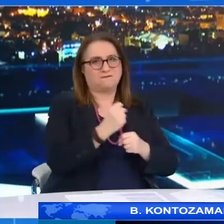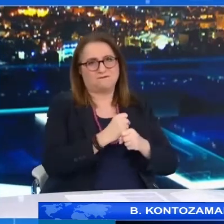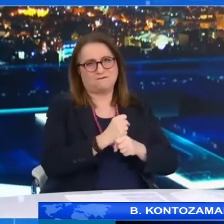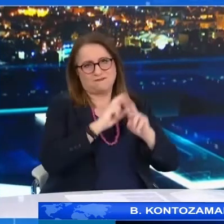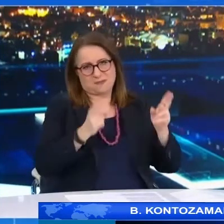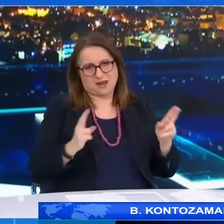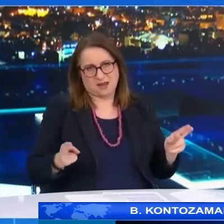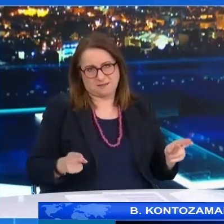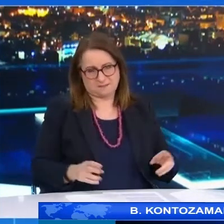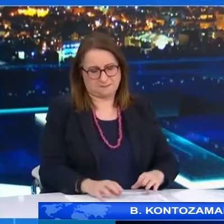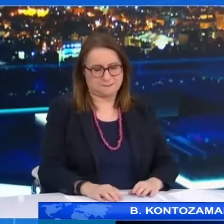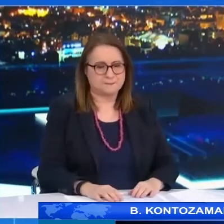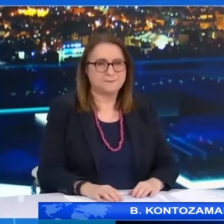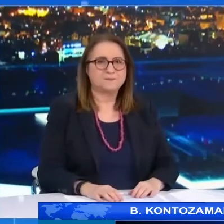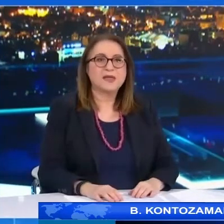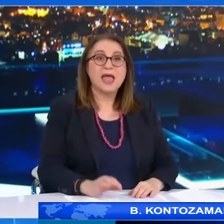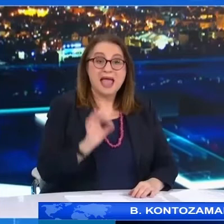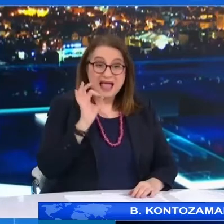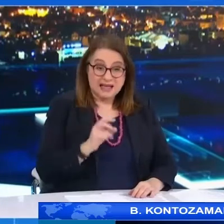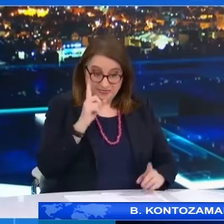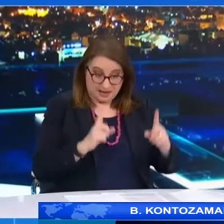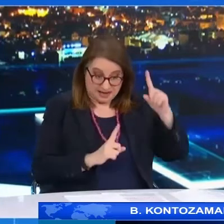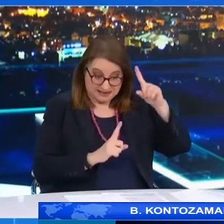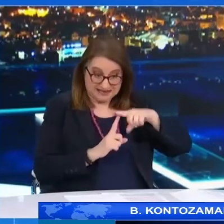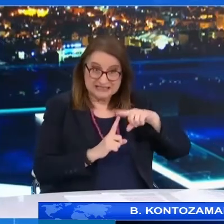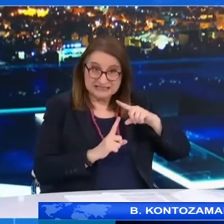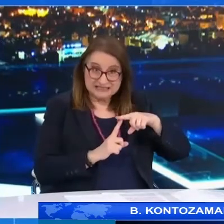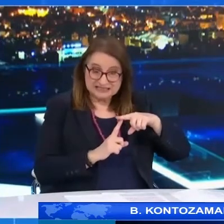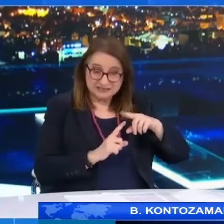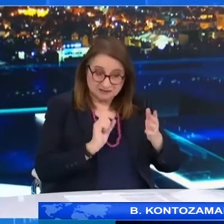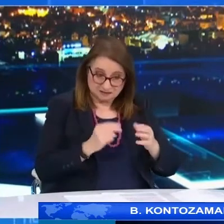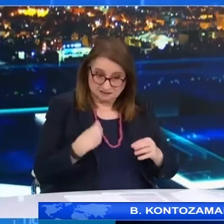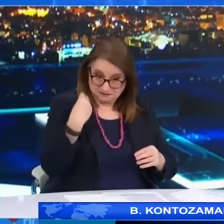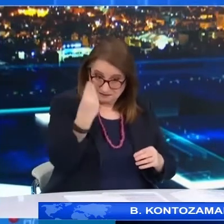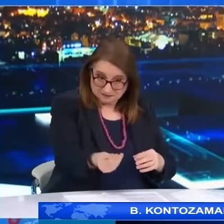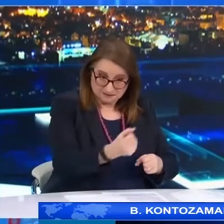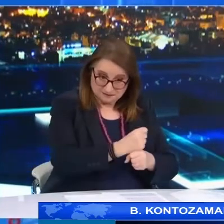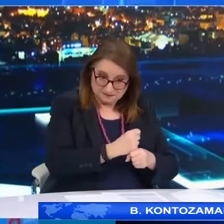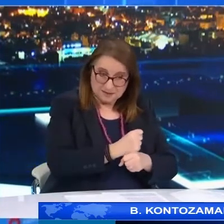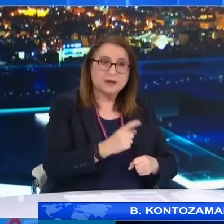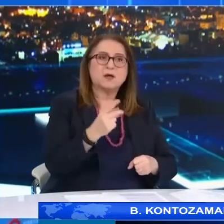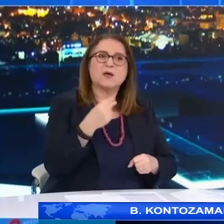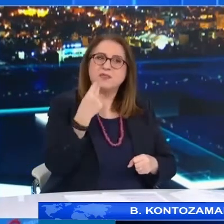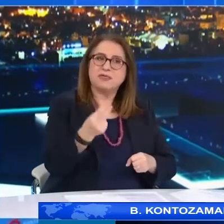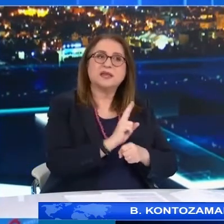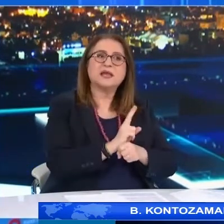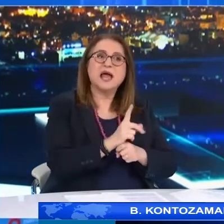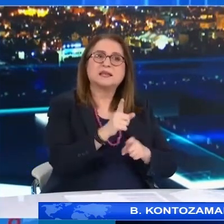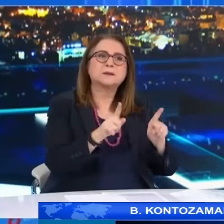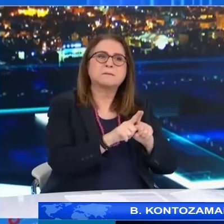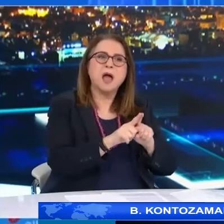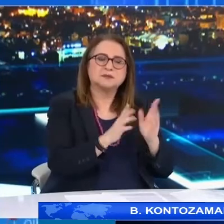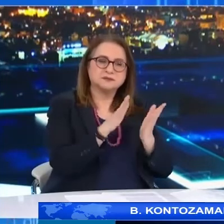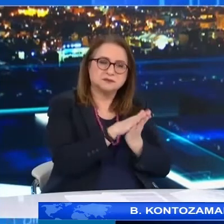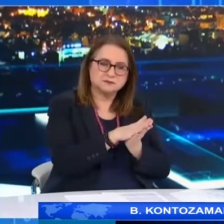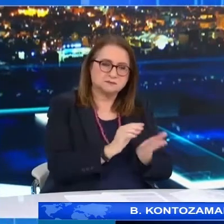θα διατίθεται, με κάθε τεστ που θα διατίθεται από τα φαρμακεία, κάθε πολίτης θα λαμβάνει και ένα ενημερωτικό